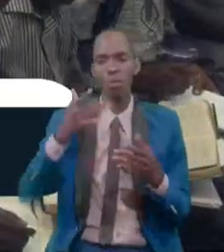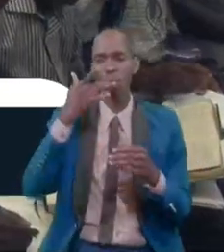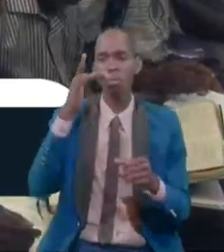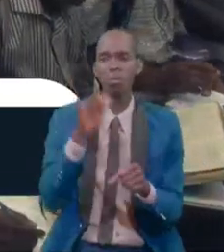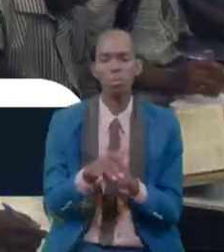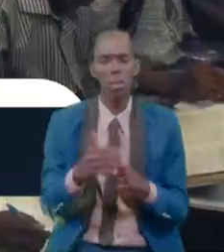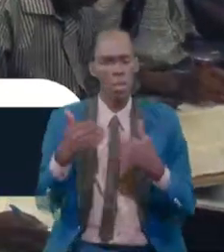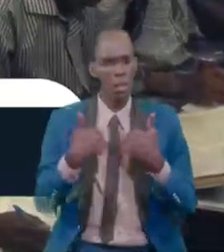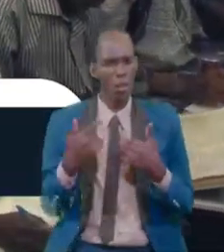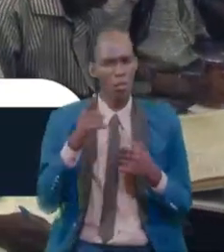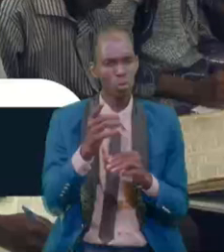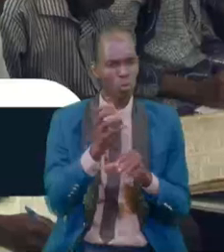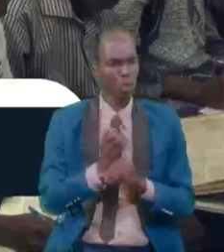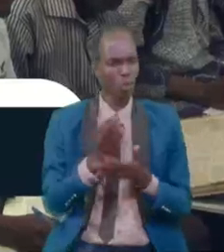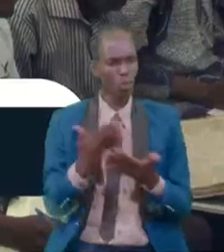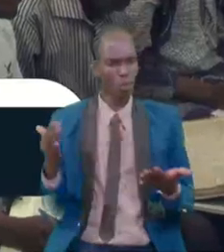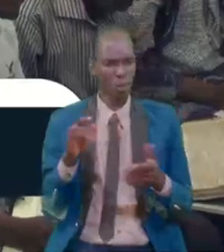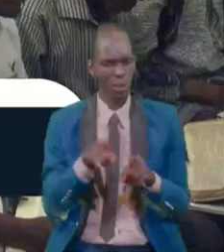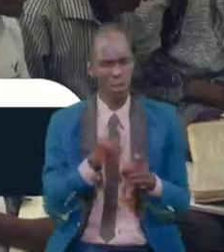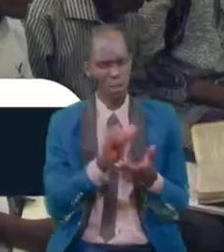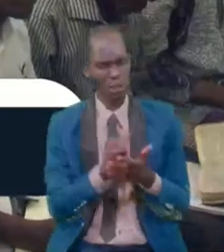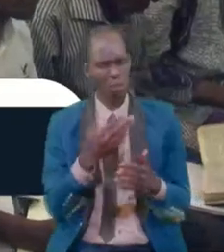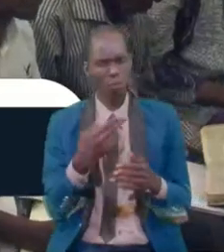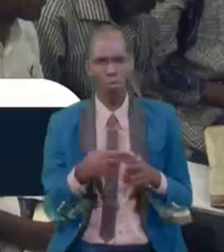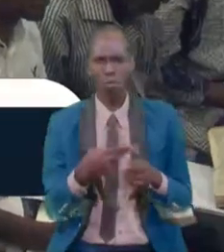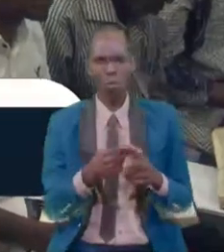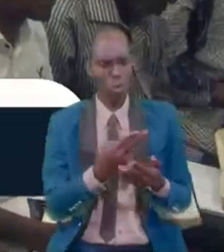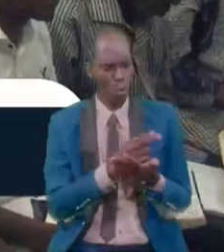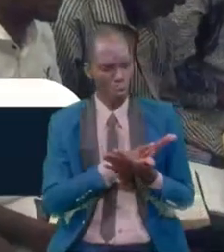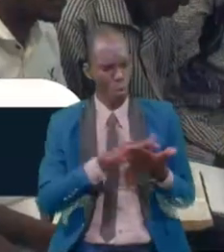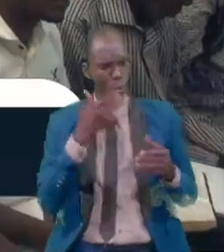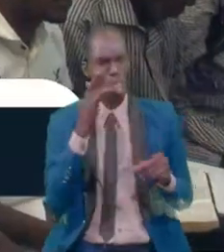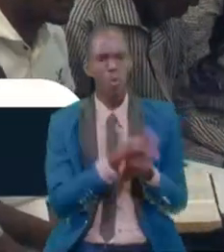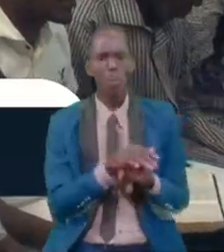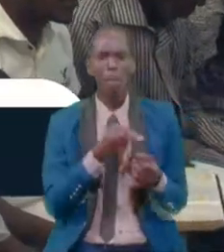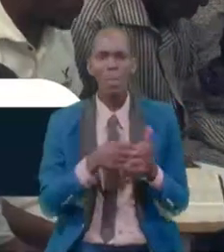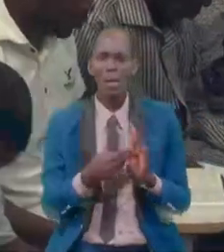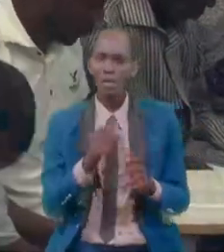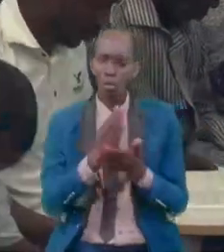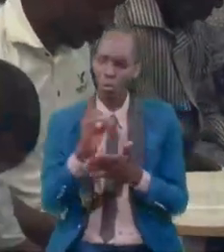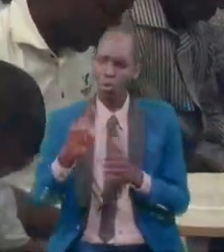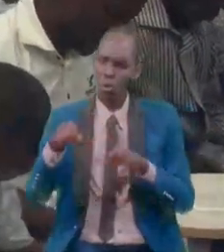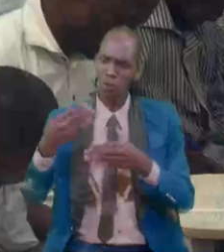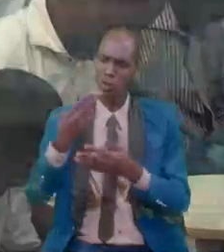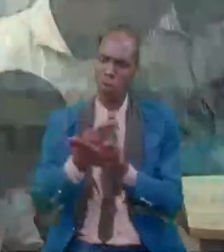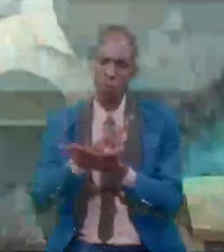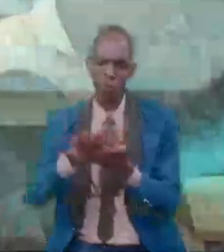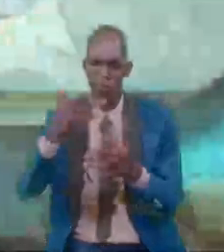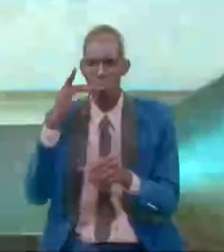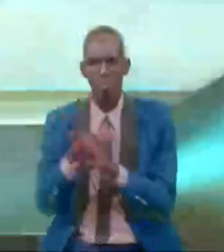de sa sainte parole. Avez-vous appris quelque chose comme ça auparavant? La sainte promesse, que la promesse est